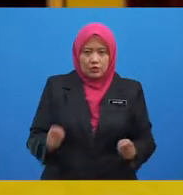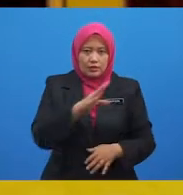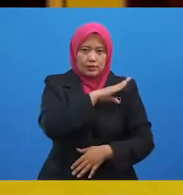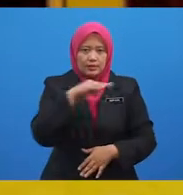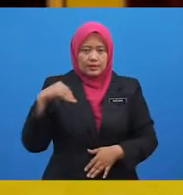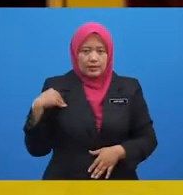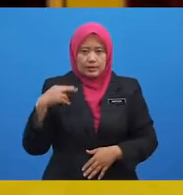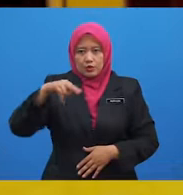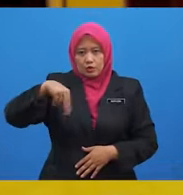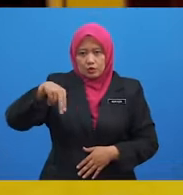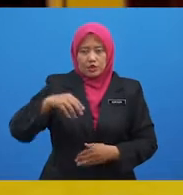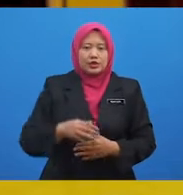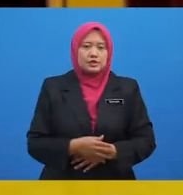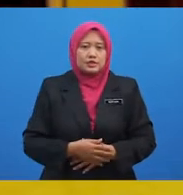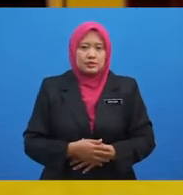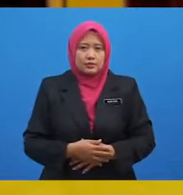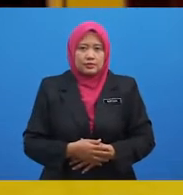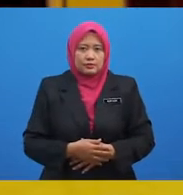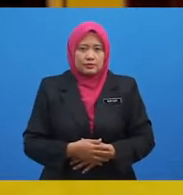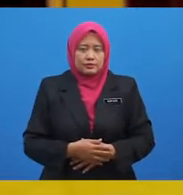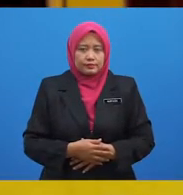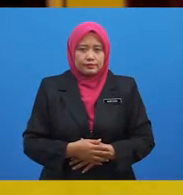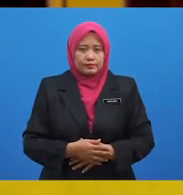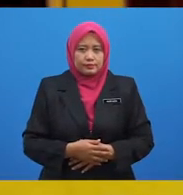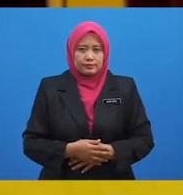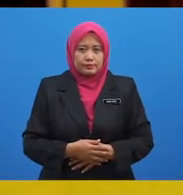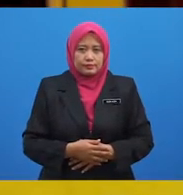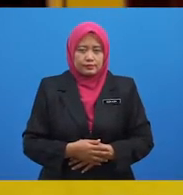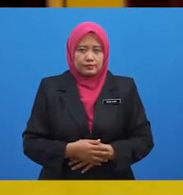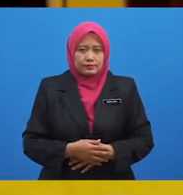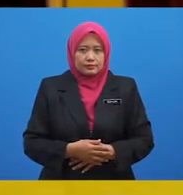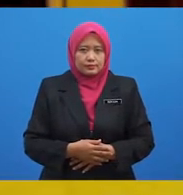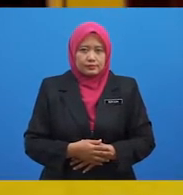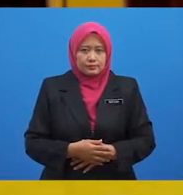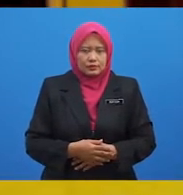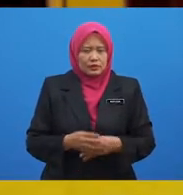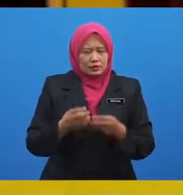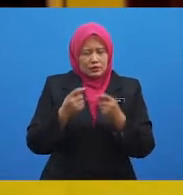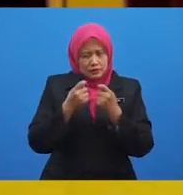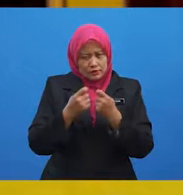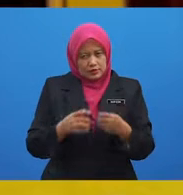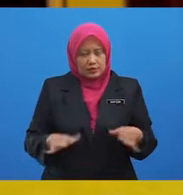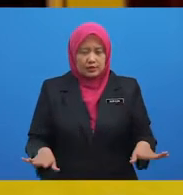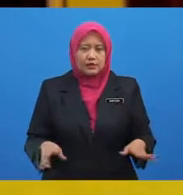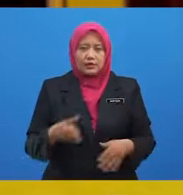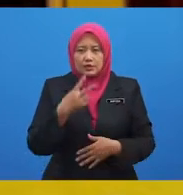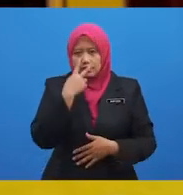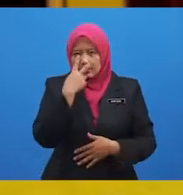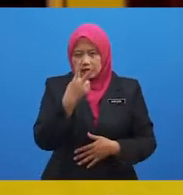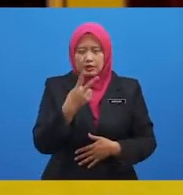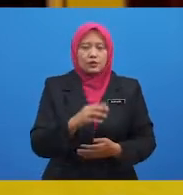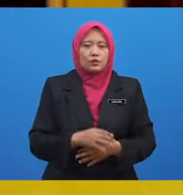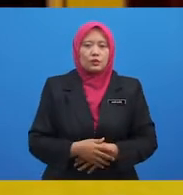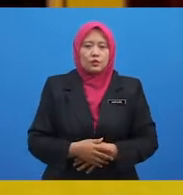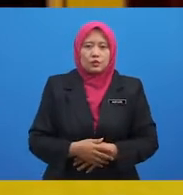dan keinginan Baginda Sultan. Baiklah murid-murid. Setelah kita teliti beberapa aspek